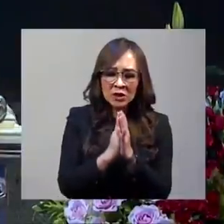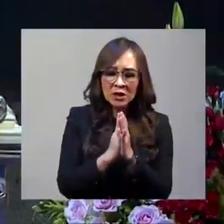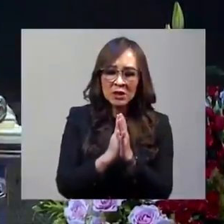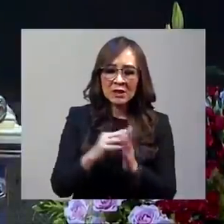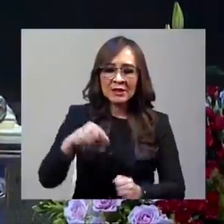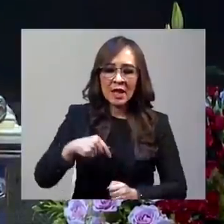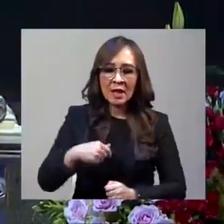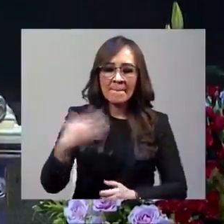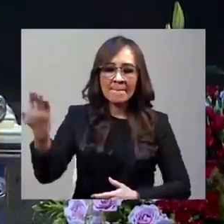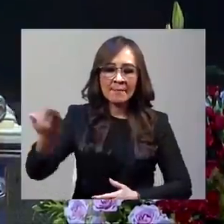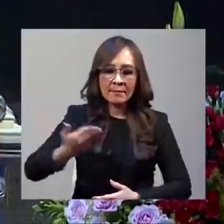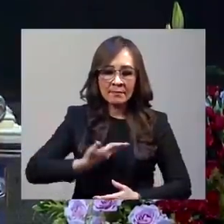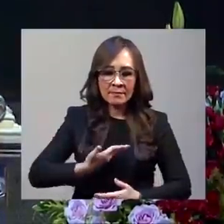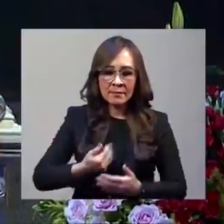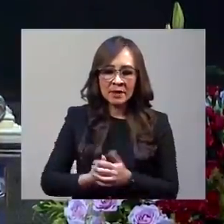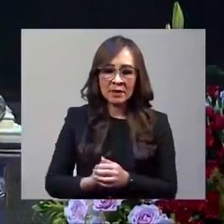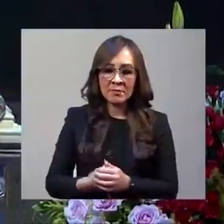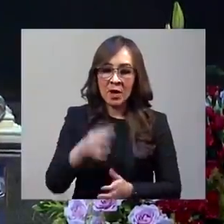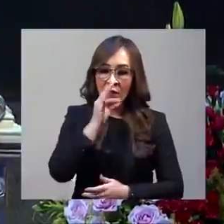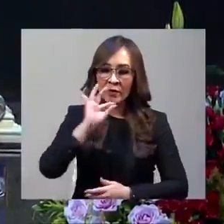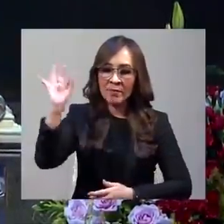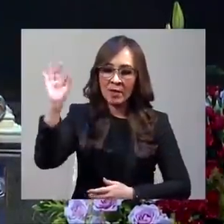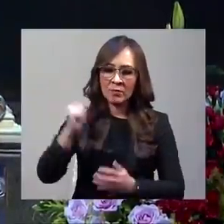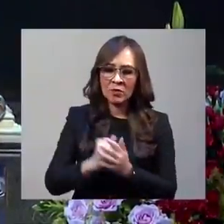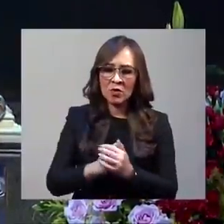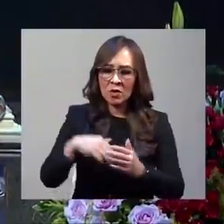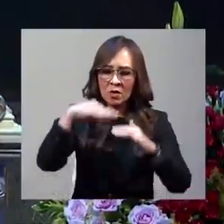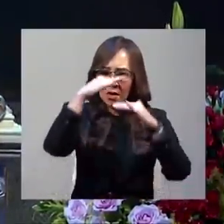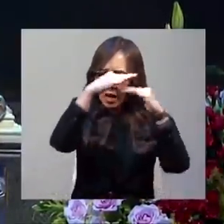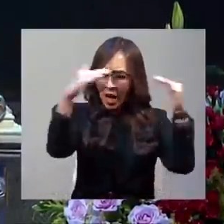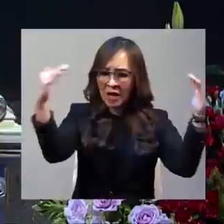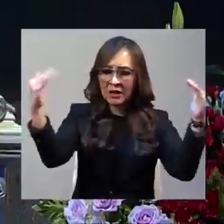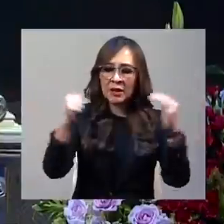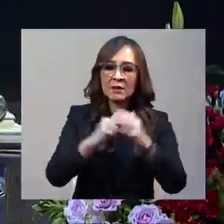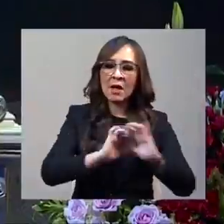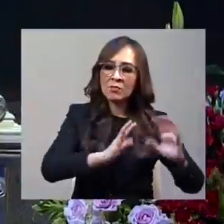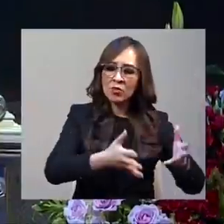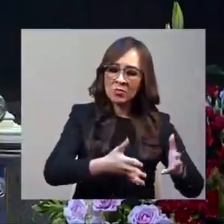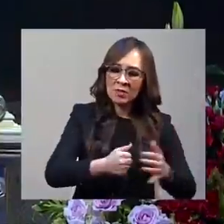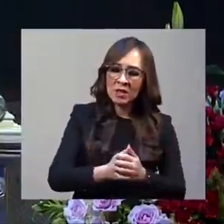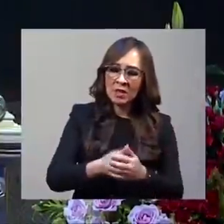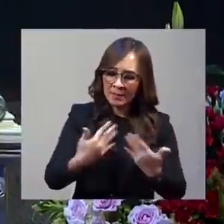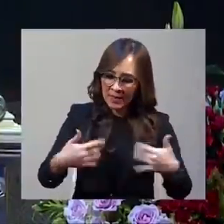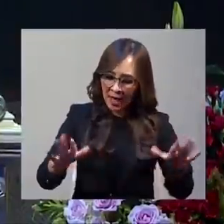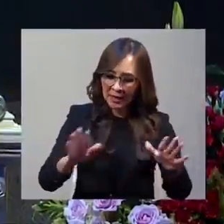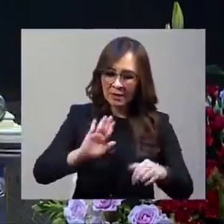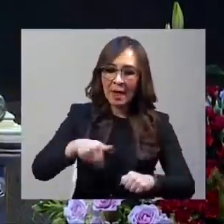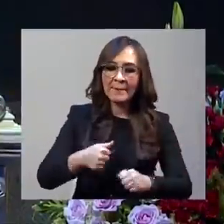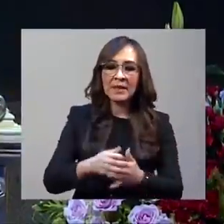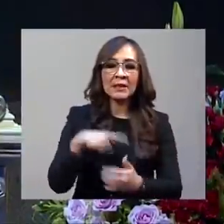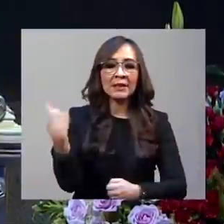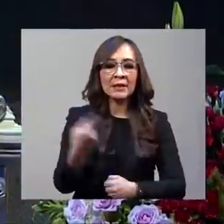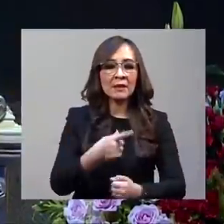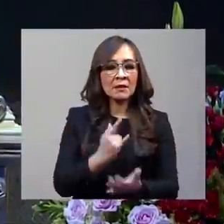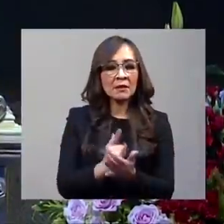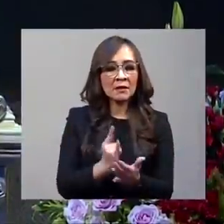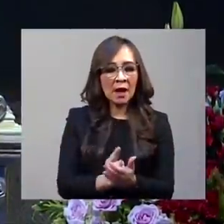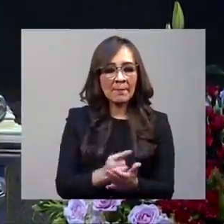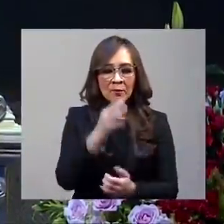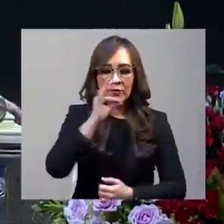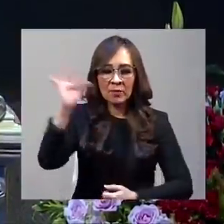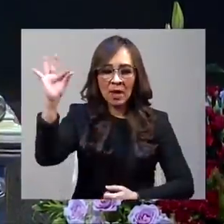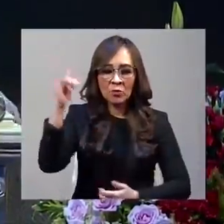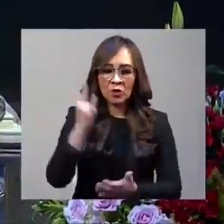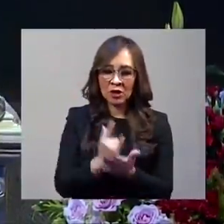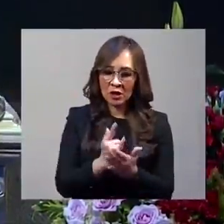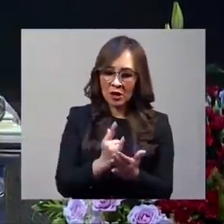firman-Mu. Kami tahu langit dan bumi akan lenyap, tetapi firman-Mu tinggal tetap. Dan kami tahu bersama dengan Yesus kami cakap menanggung